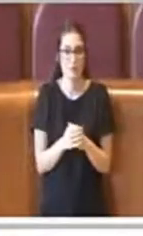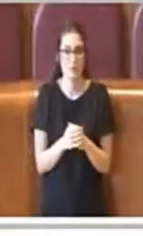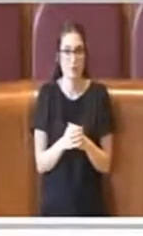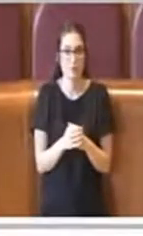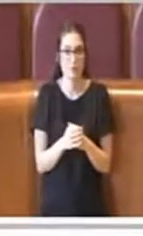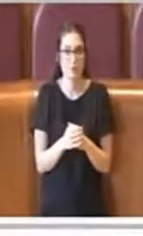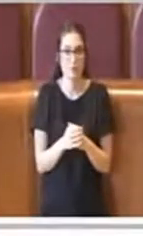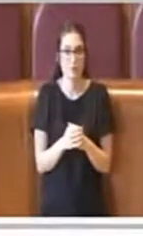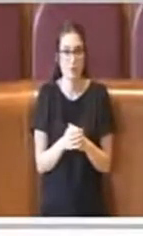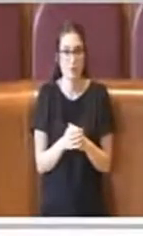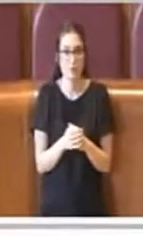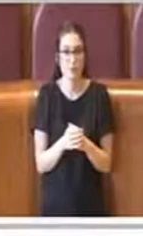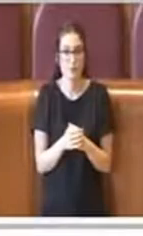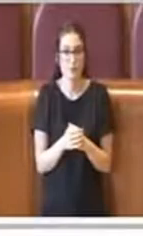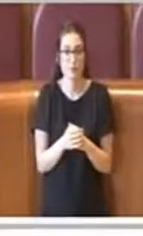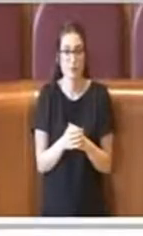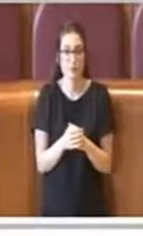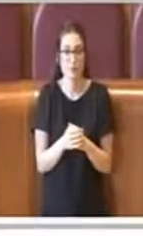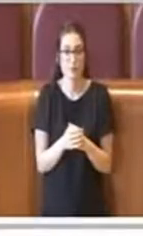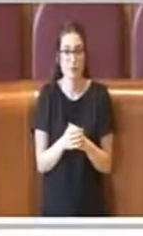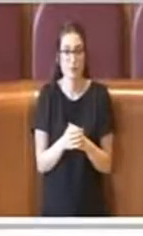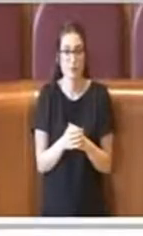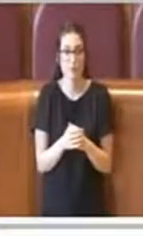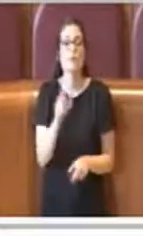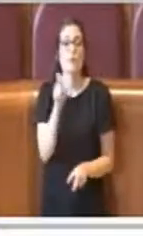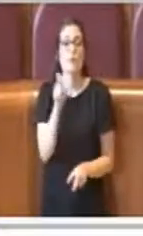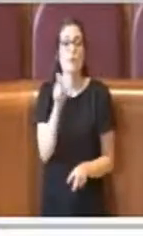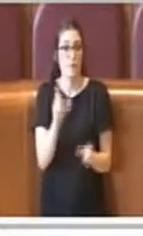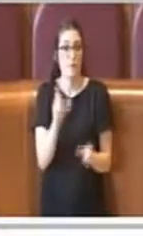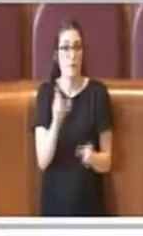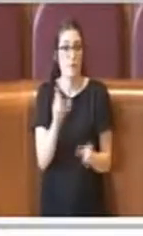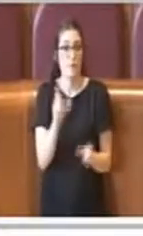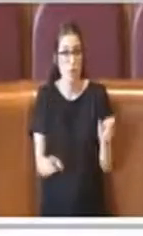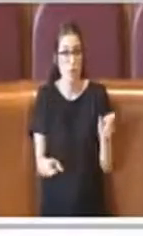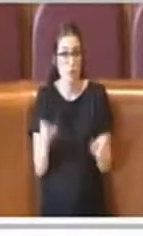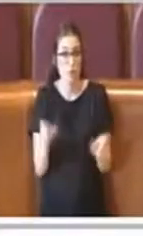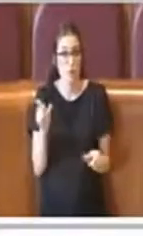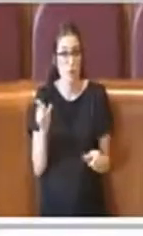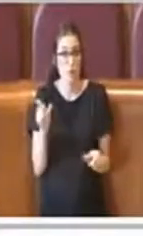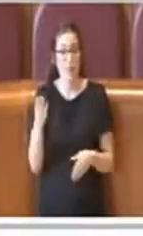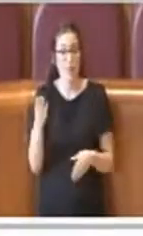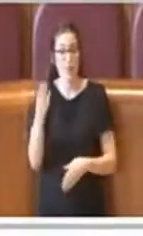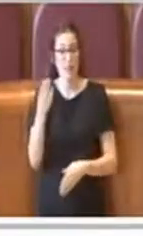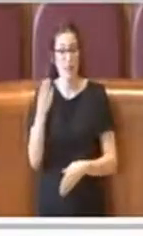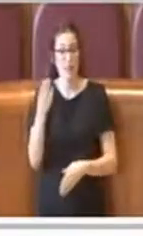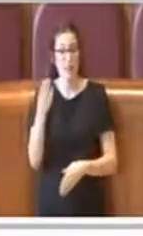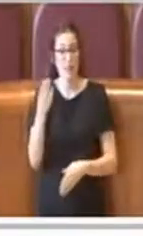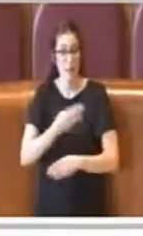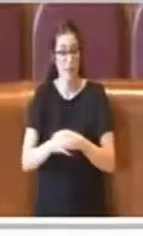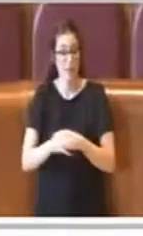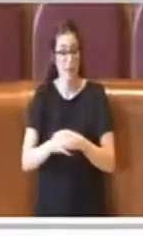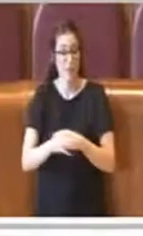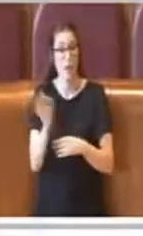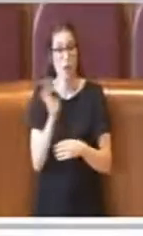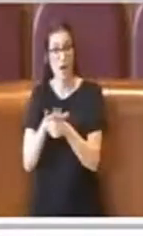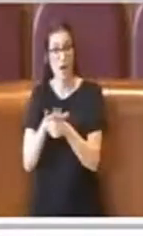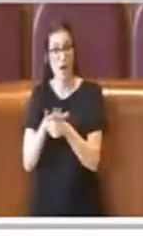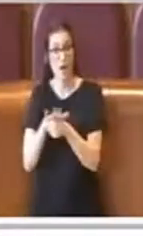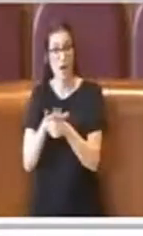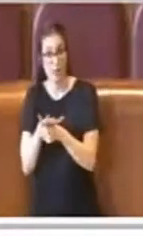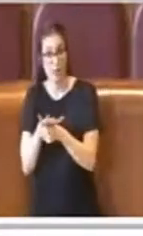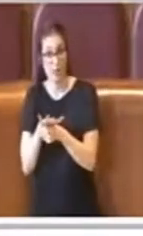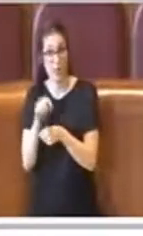In ogni caso, non è neanche detto che le persone che hanno una disabilità o i familiari delle persone che